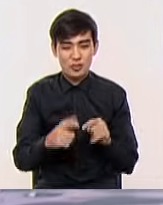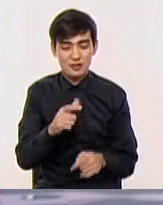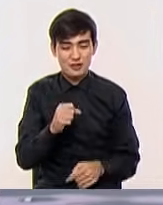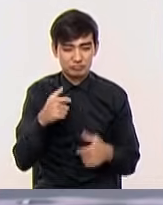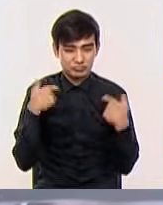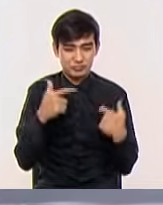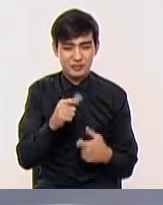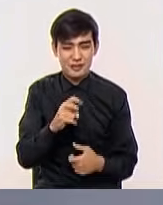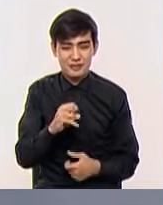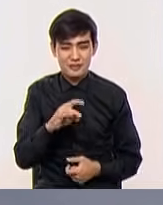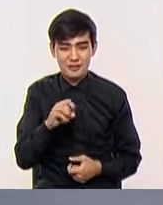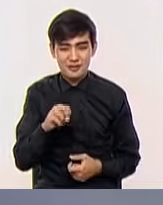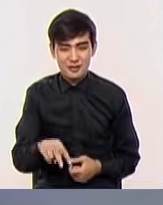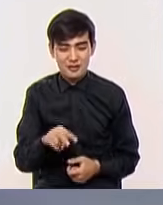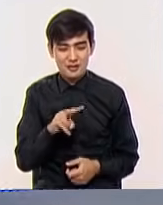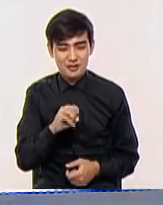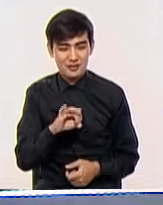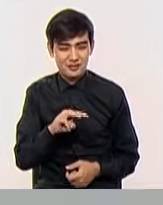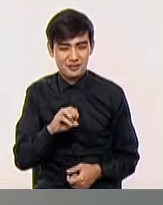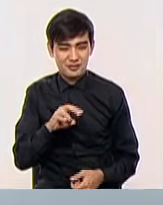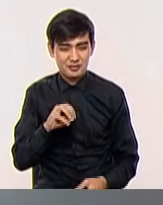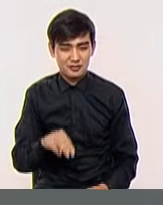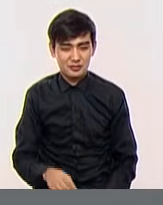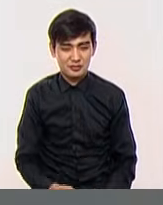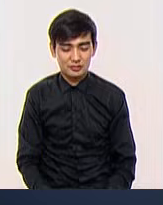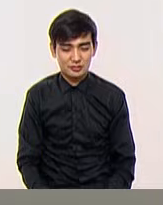генерал-лейтенант Мұрат Бектанов тағайындалды.